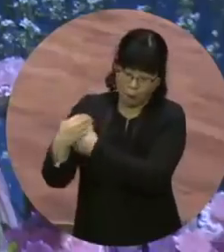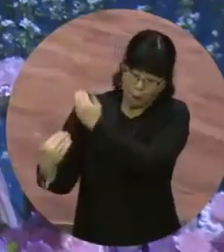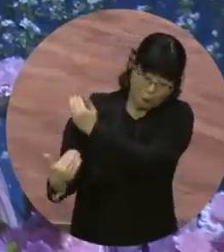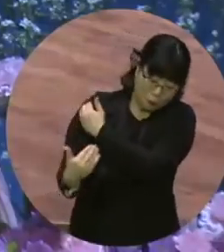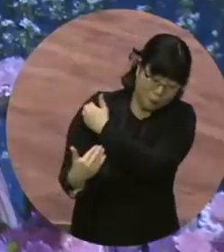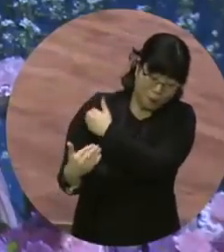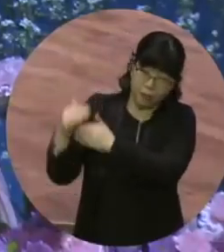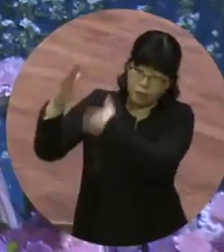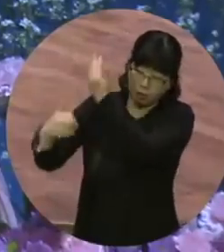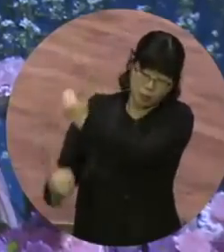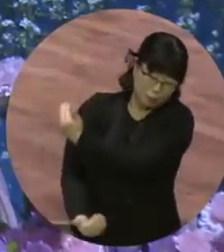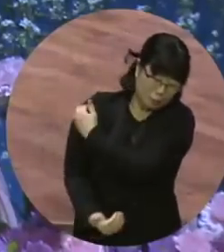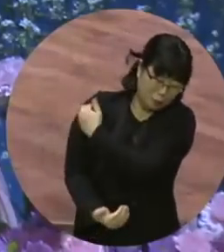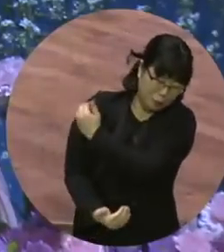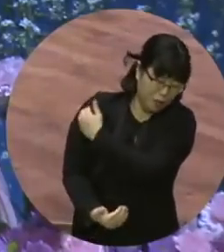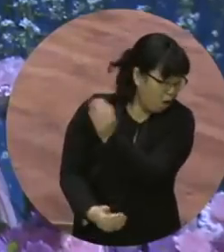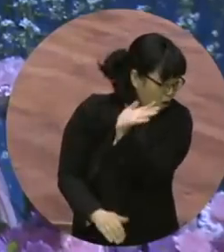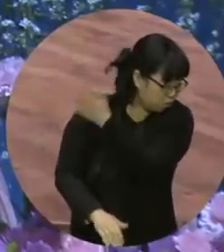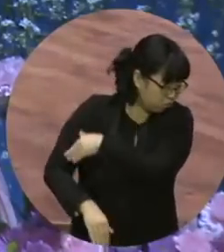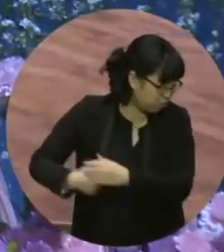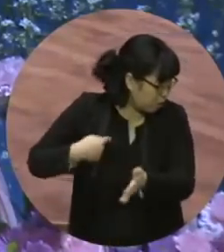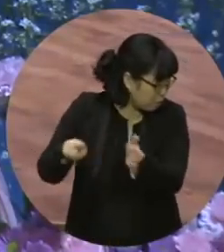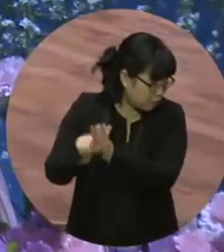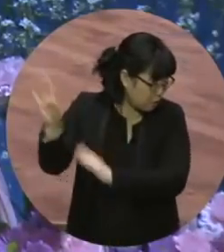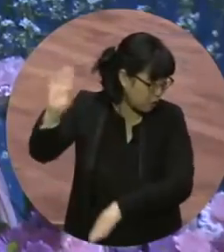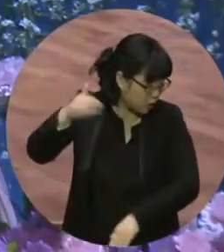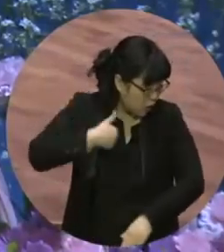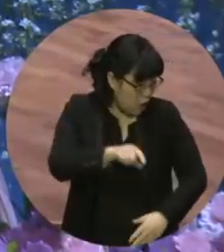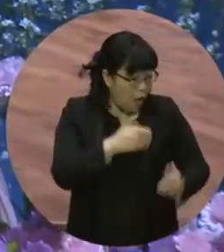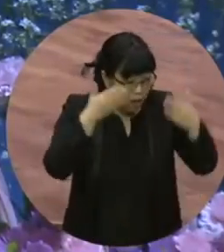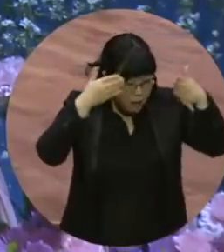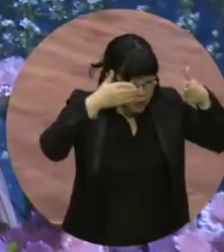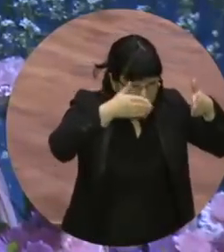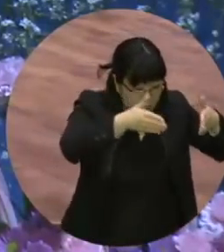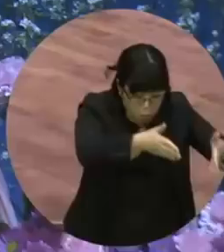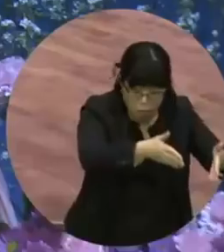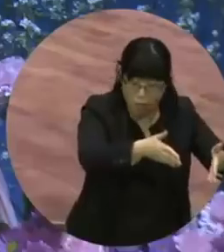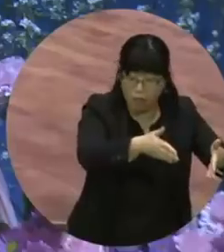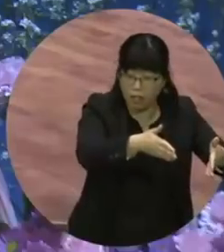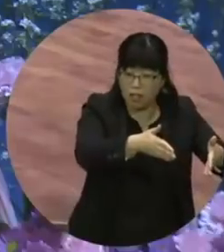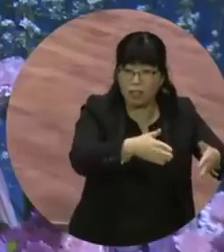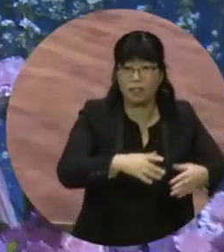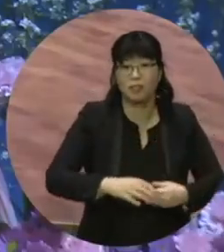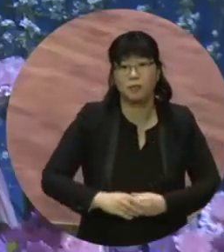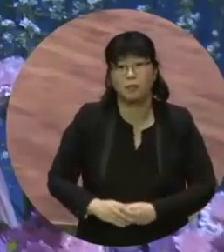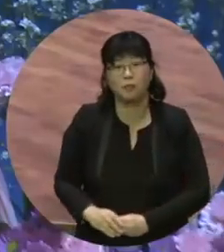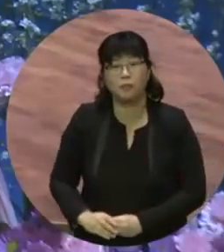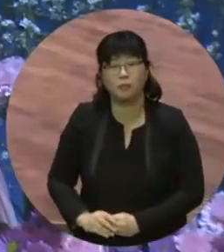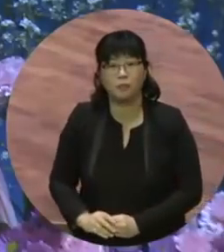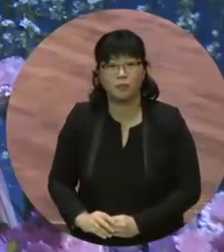아브라함이 99세가 되었을 때 하나님이 나타나신 이유가 뭡니까? 99세